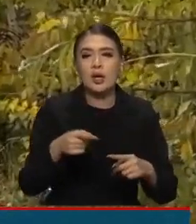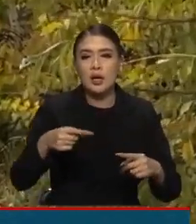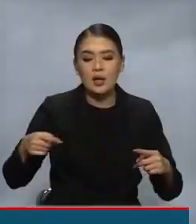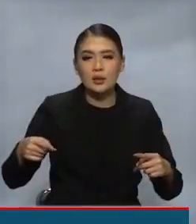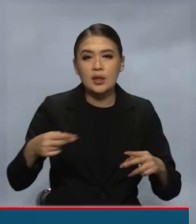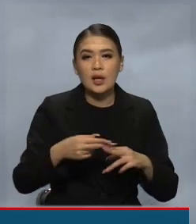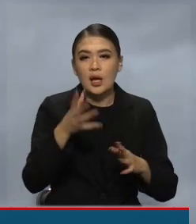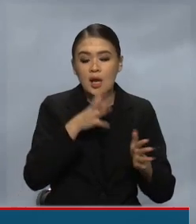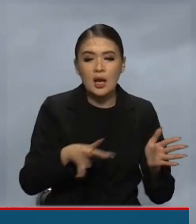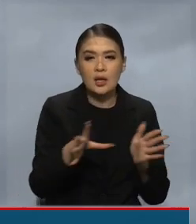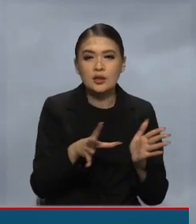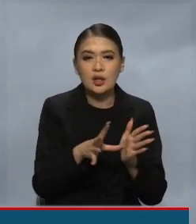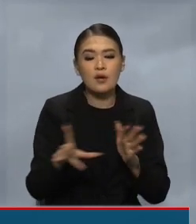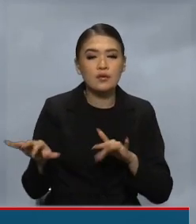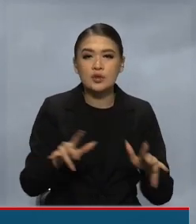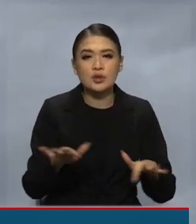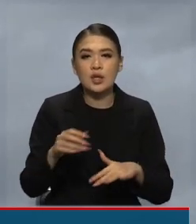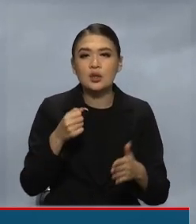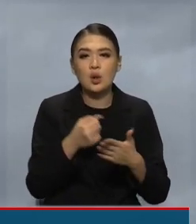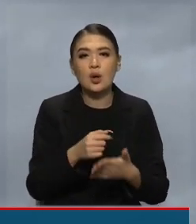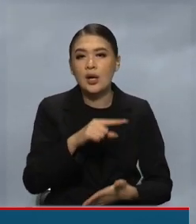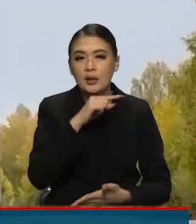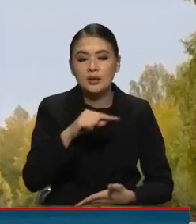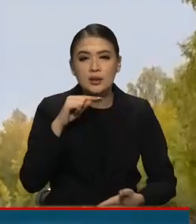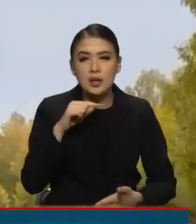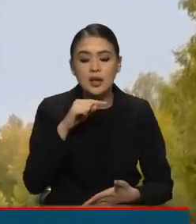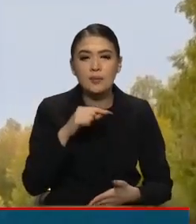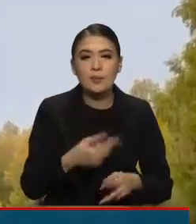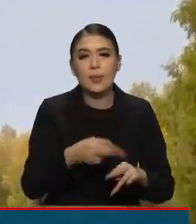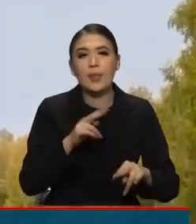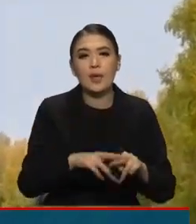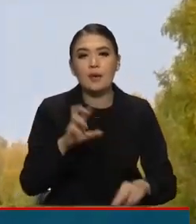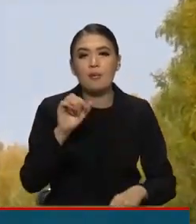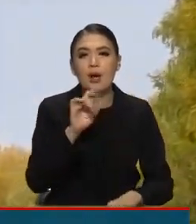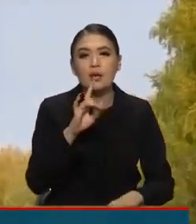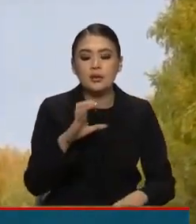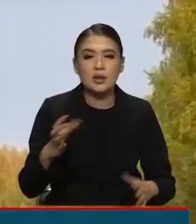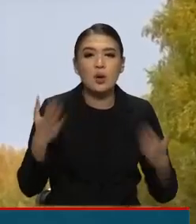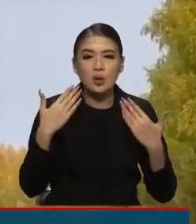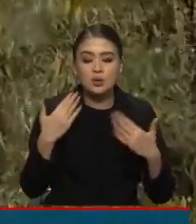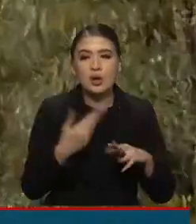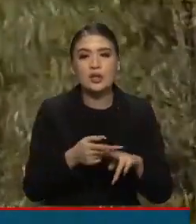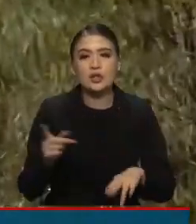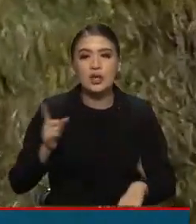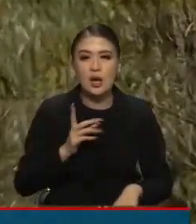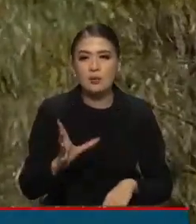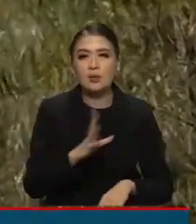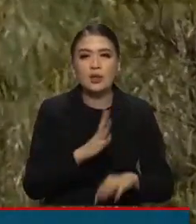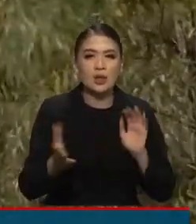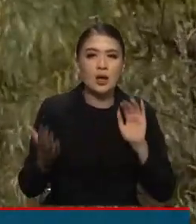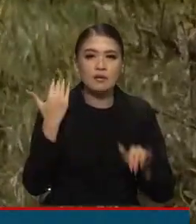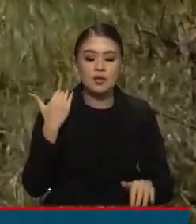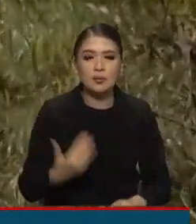вдоль дороги, ведущей от Риддера до российской границы. Владельцы местных баз отдыха ждали этого давно.